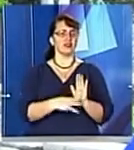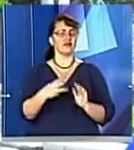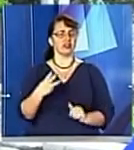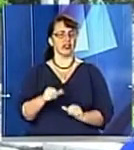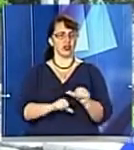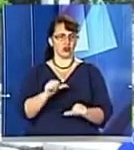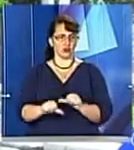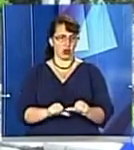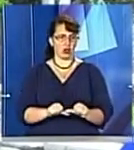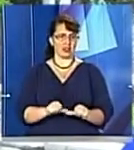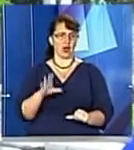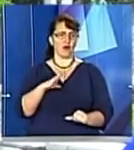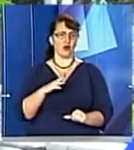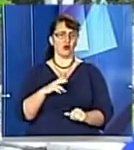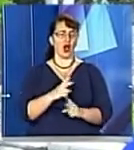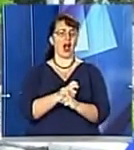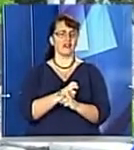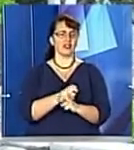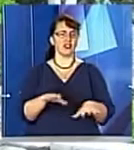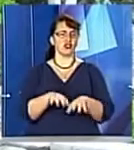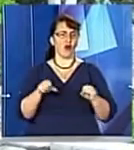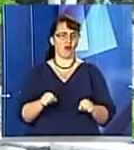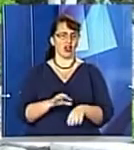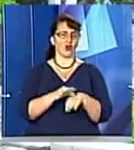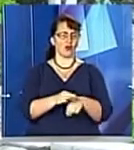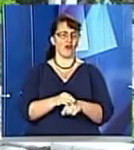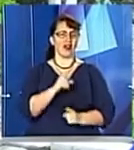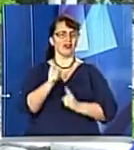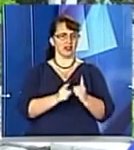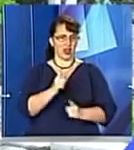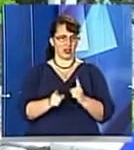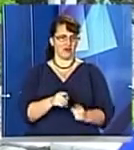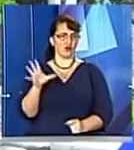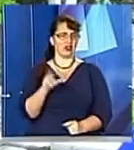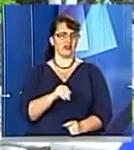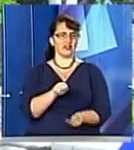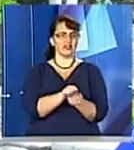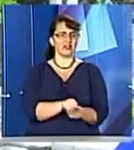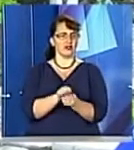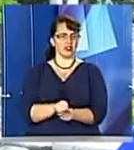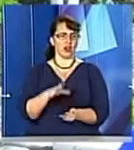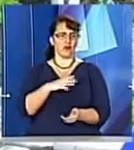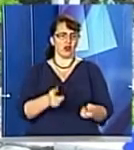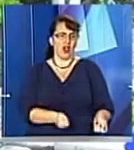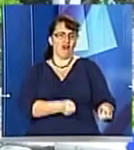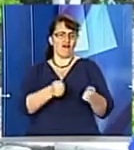була австрійською владою проведена реформа, і всі цвинтарі були винесені за